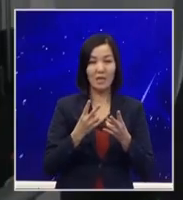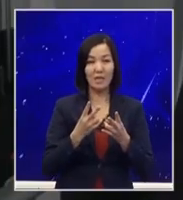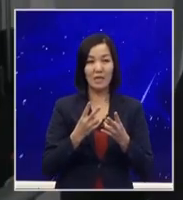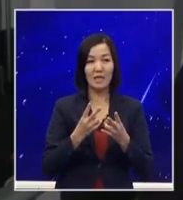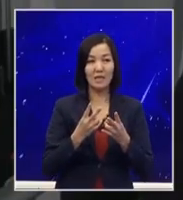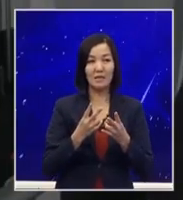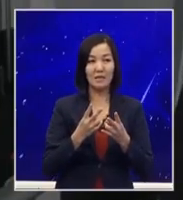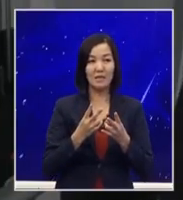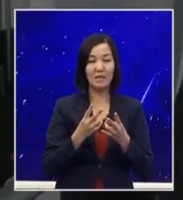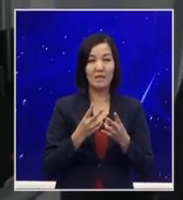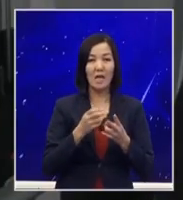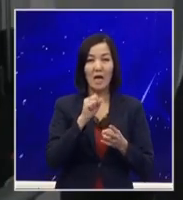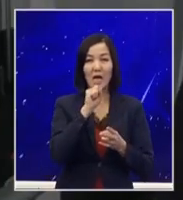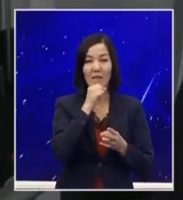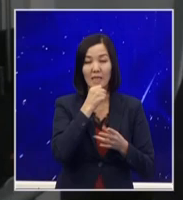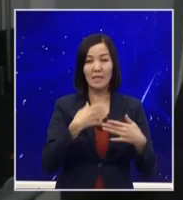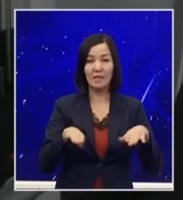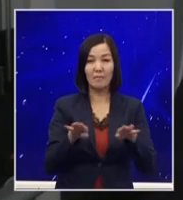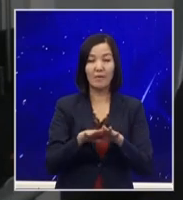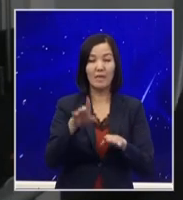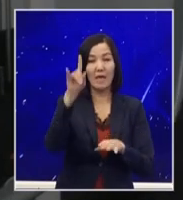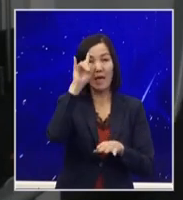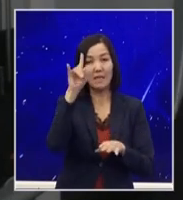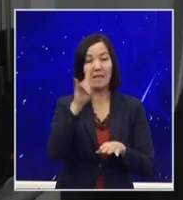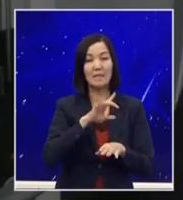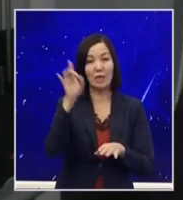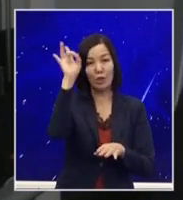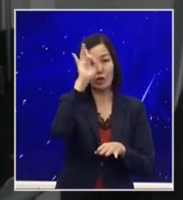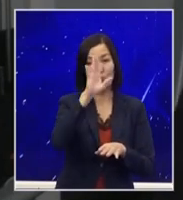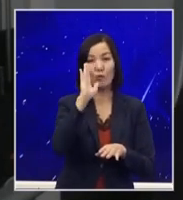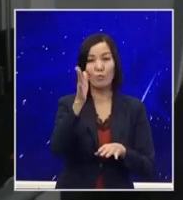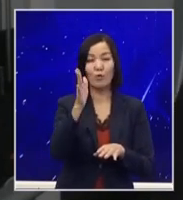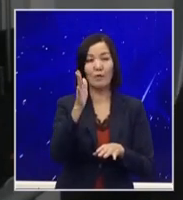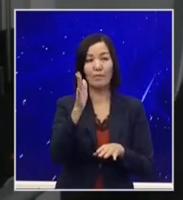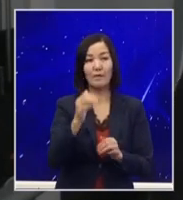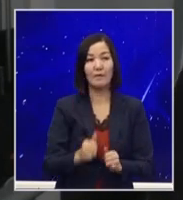Мен кейін Әбдуәли ата сияқты Қазақстанның чемпионы болғым келеді.